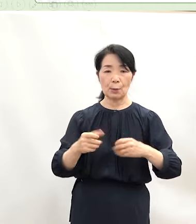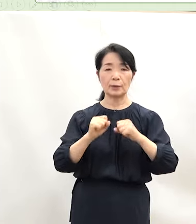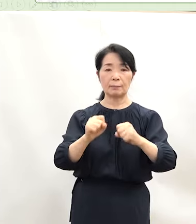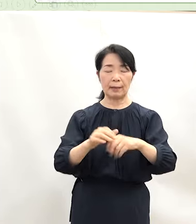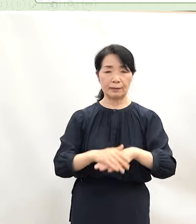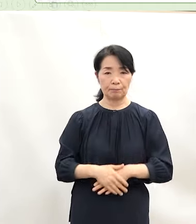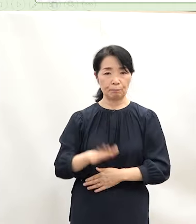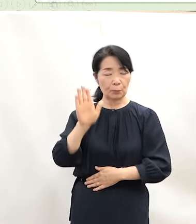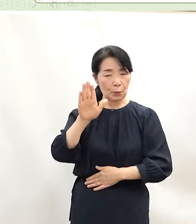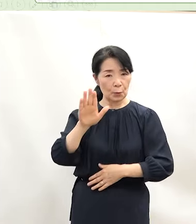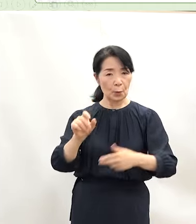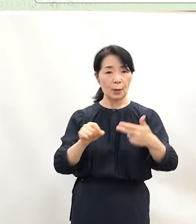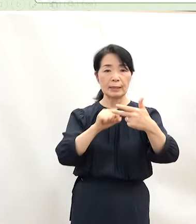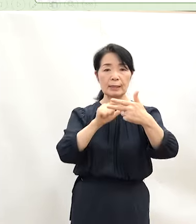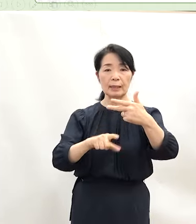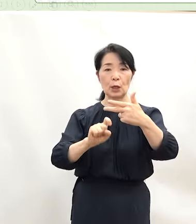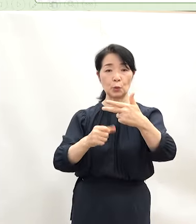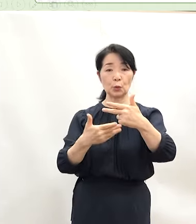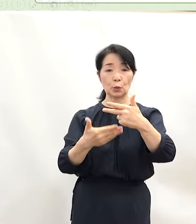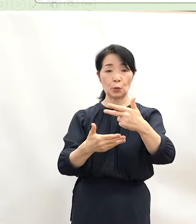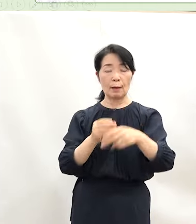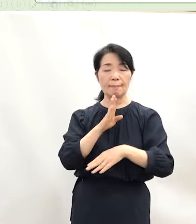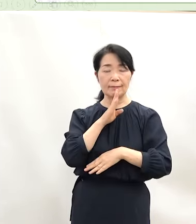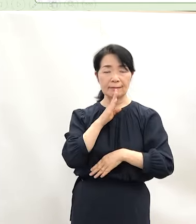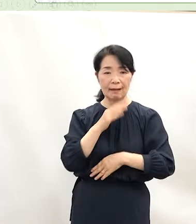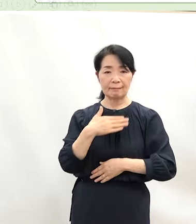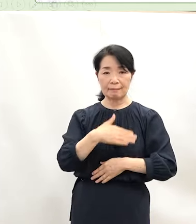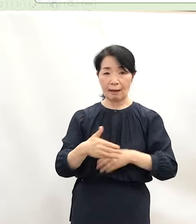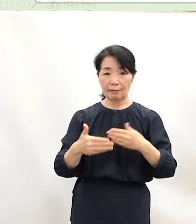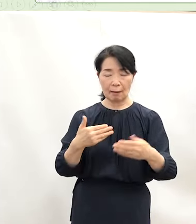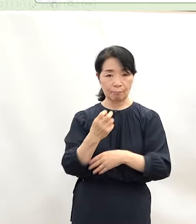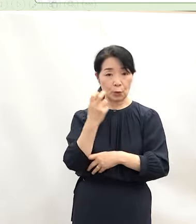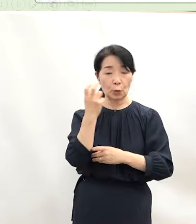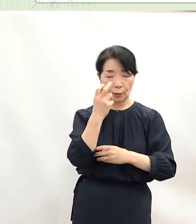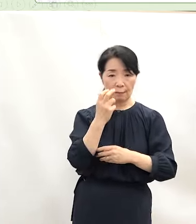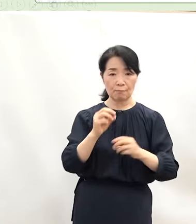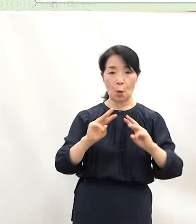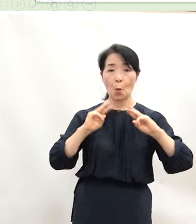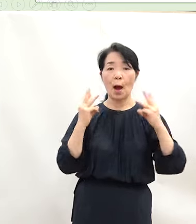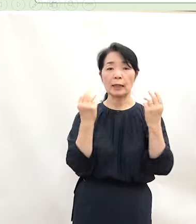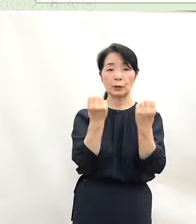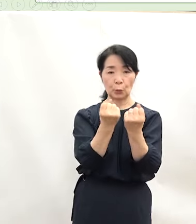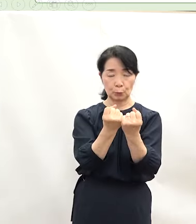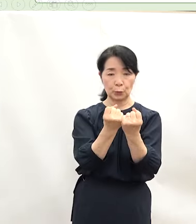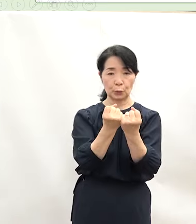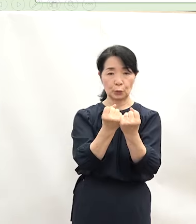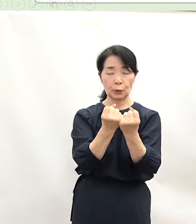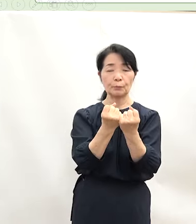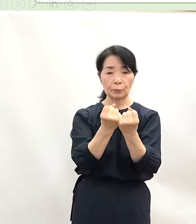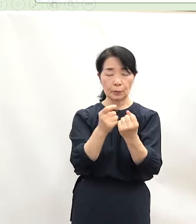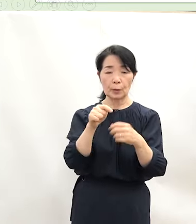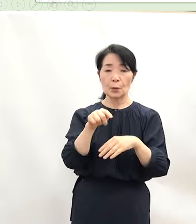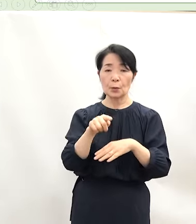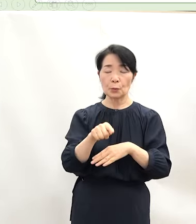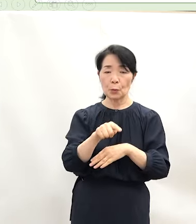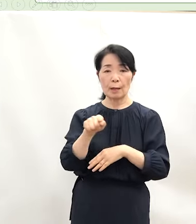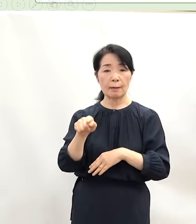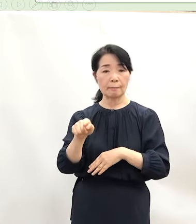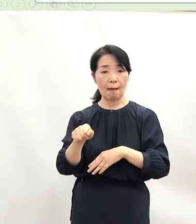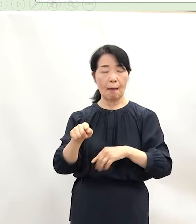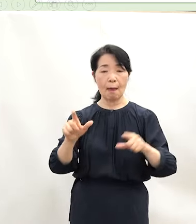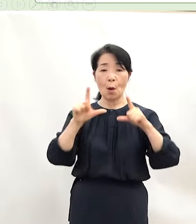7月の19日には実際の体験調査、それとワークショップ、そしてこれを踏まえた形でですね、